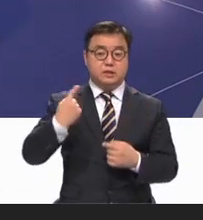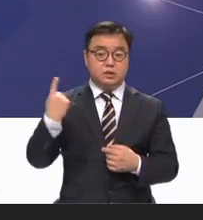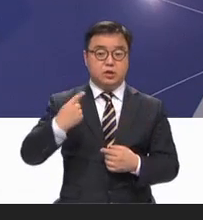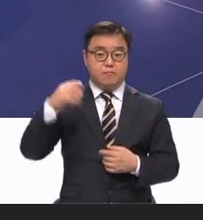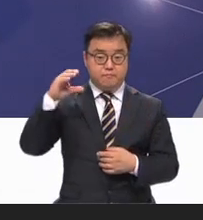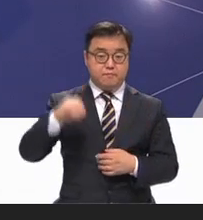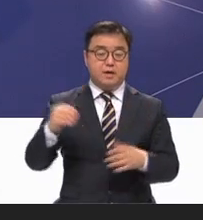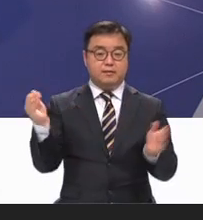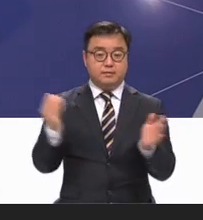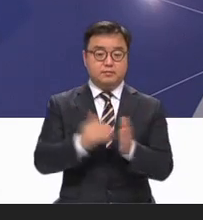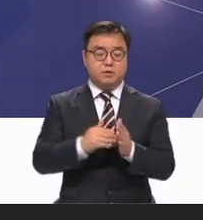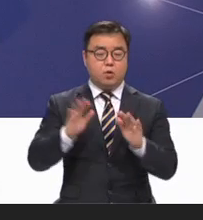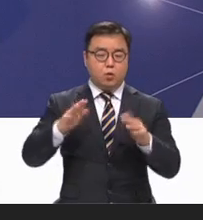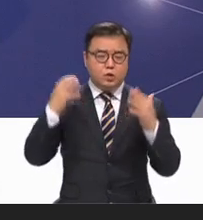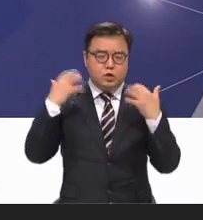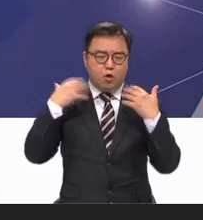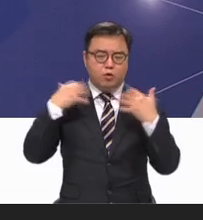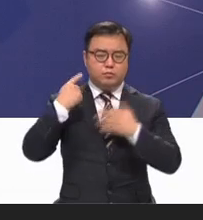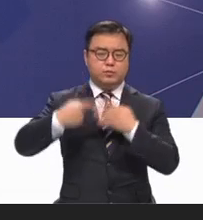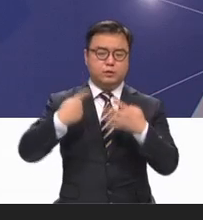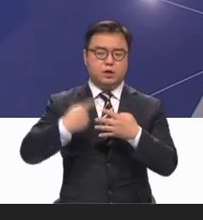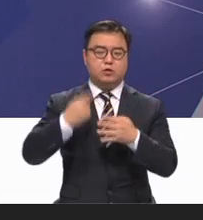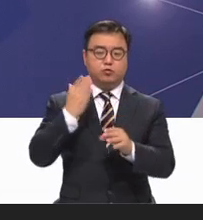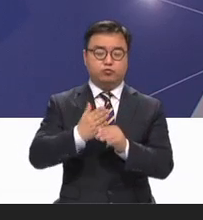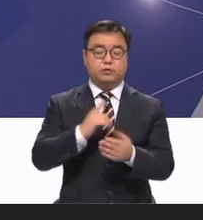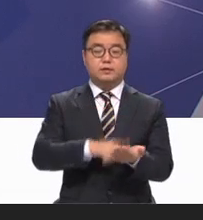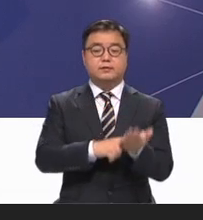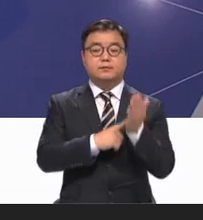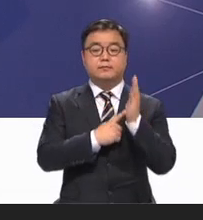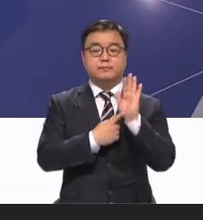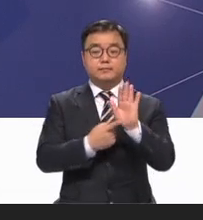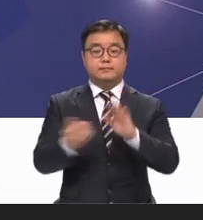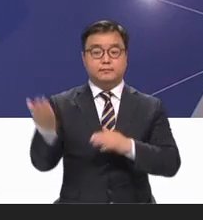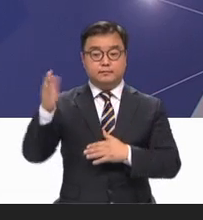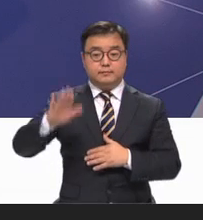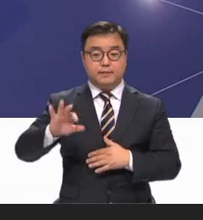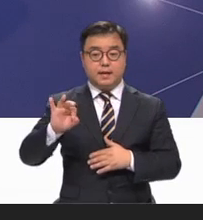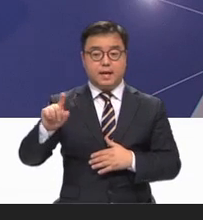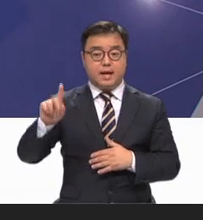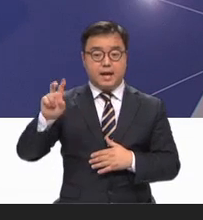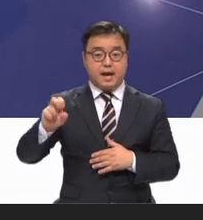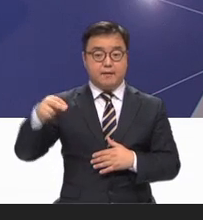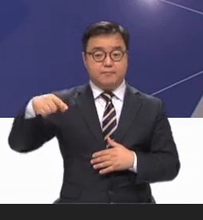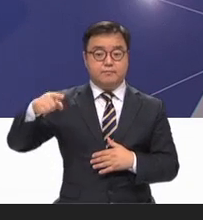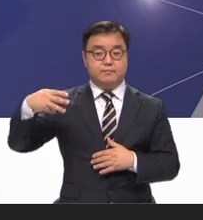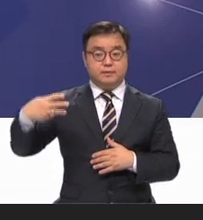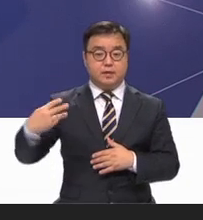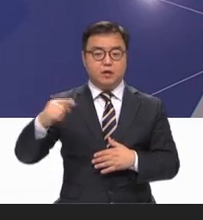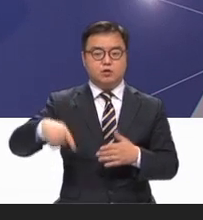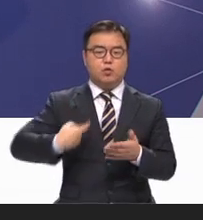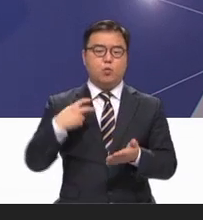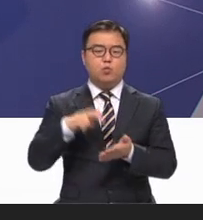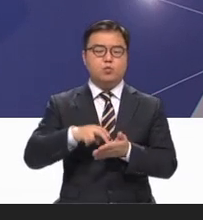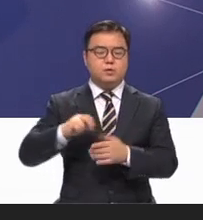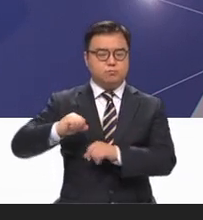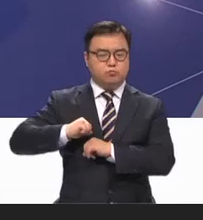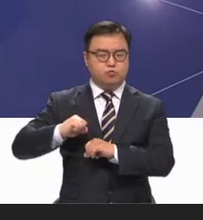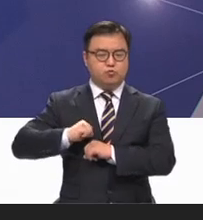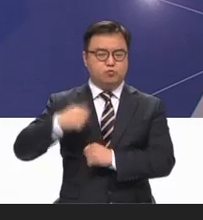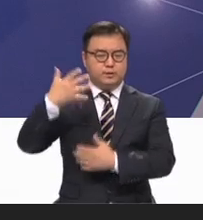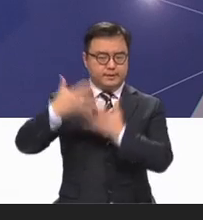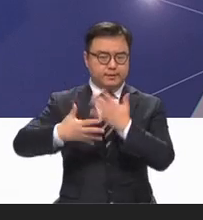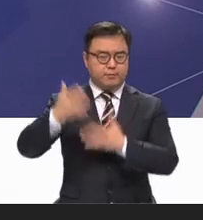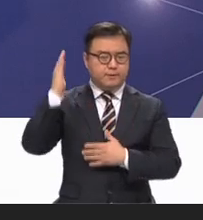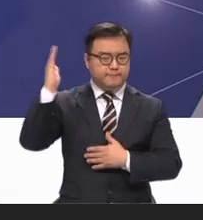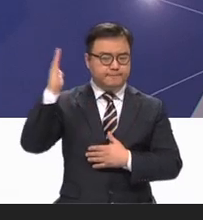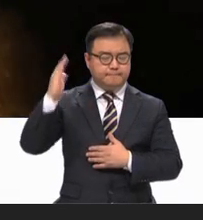예. 올 여름에 이제 그 일이 벌어졌는데 암살 같은 경우에 독립군의 이야기. 그것을 통해서 우리한테 어떤 감동을